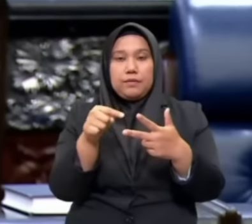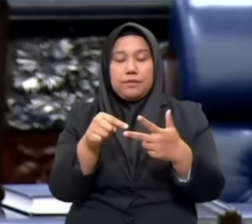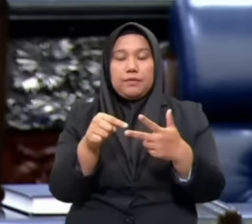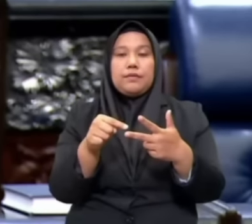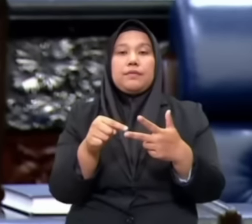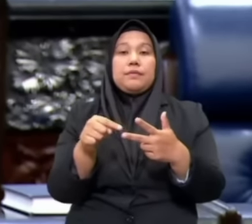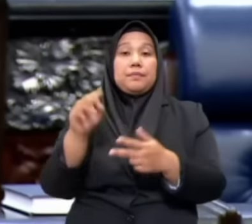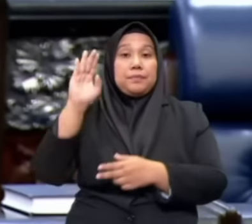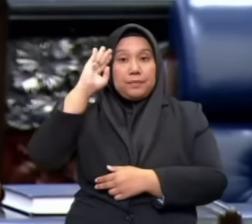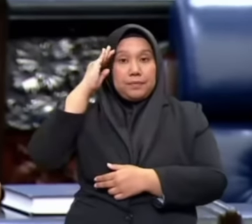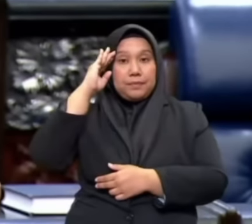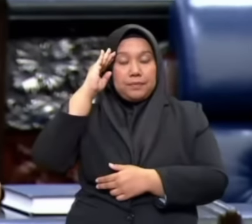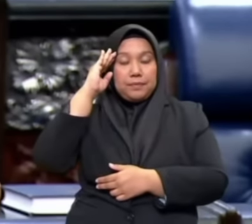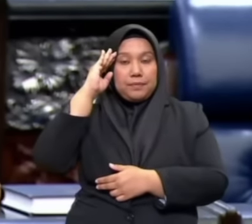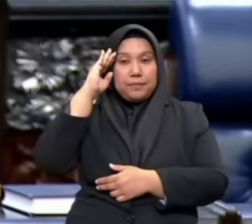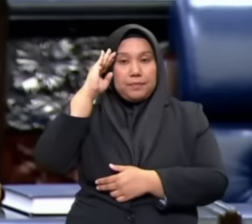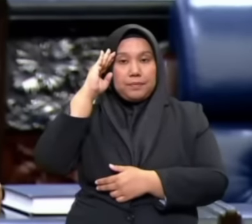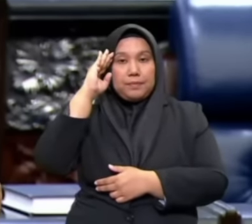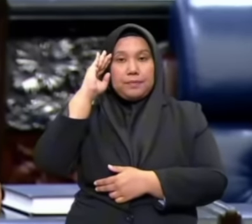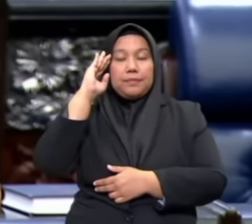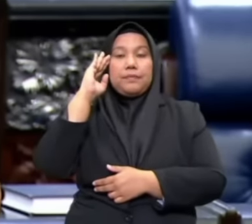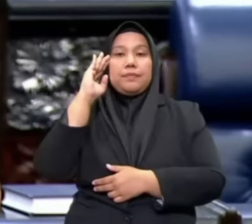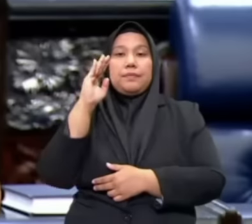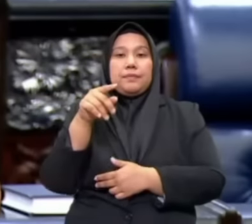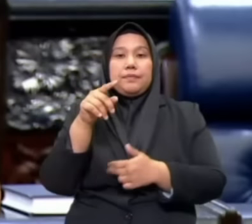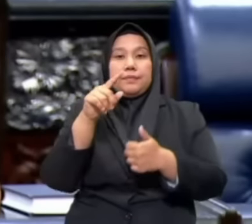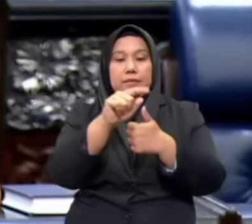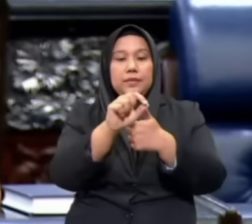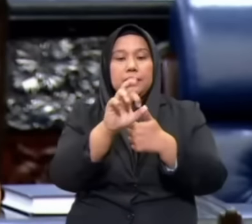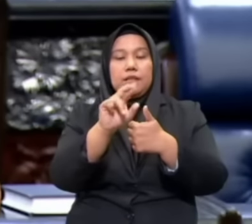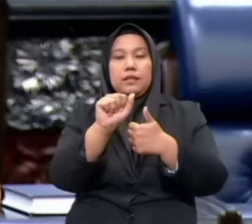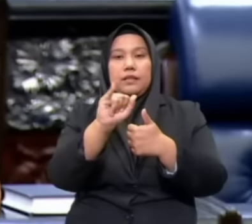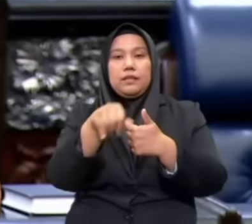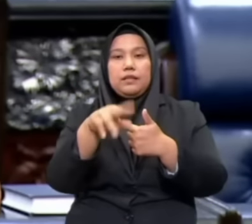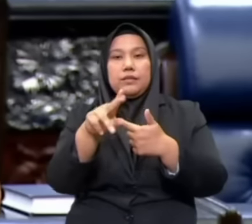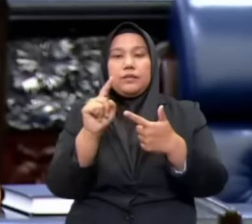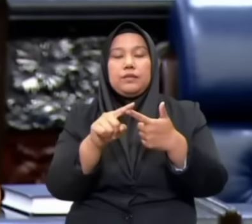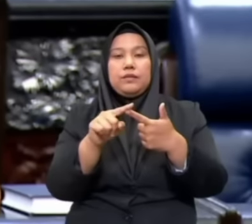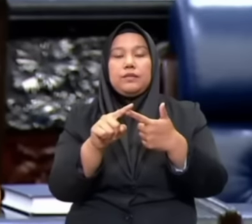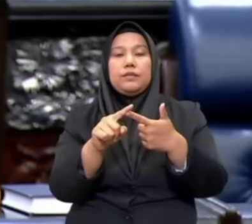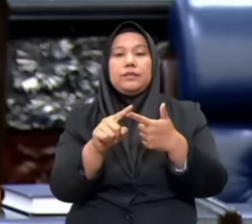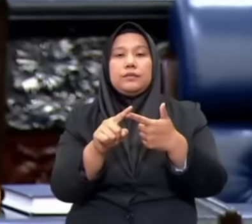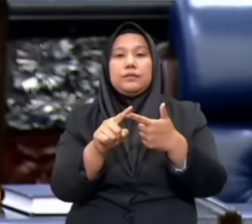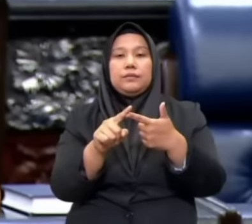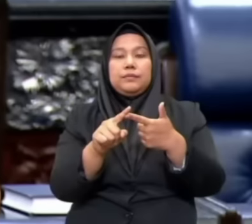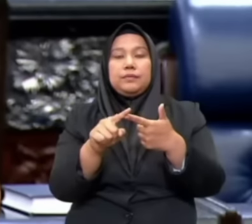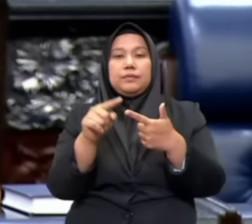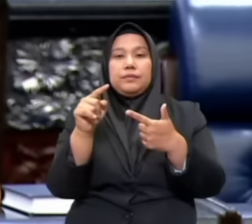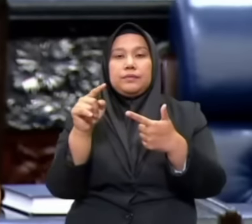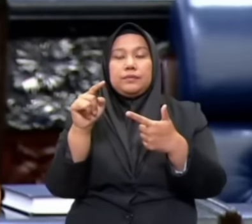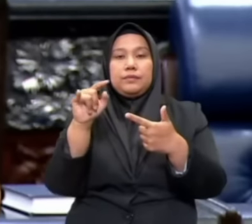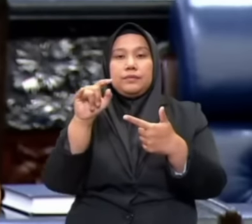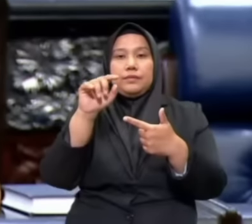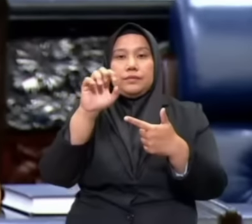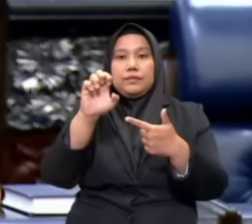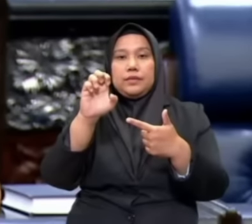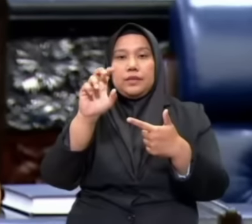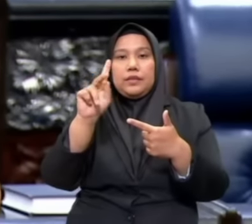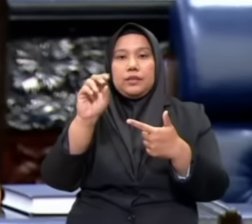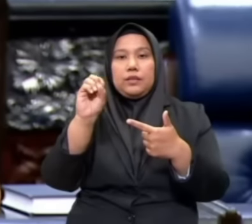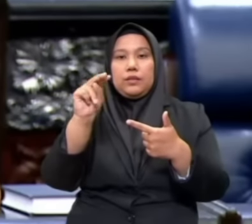Putra, yakni Peneraju Agenda Bumi Putra Teraju, Yayasan Peneraju dan Equity Nasional Berhad